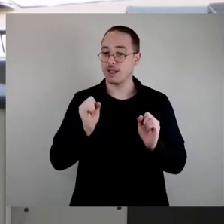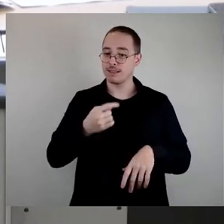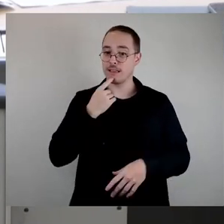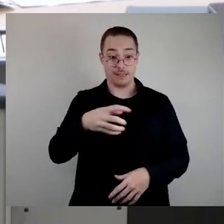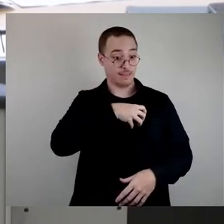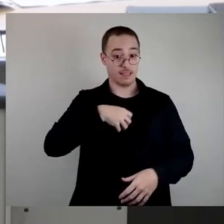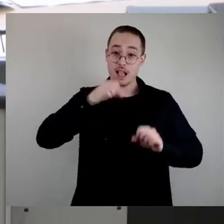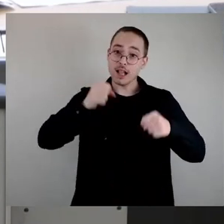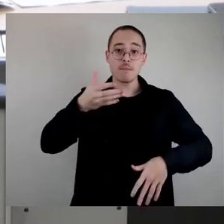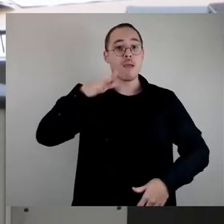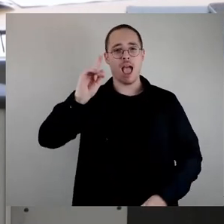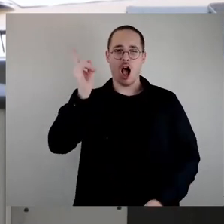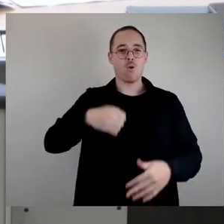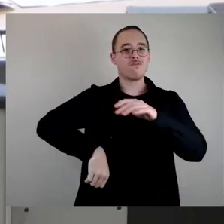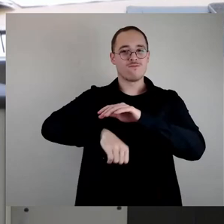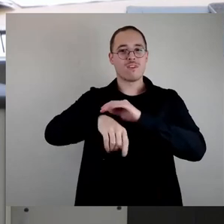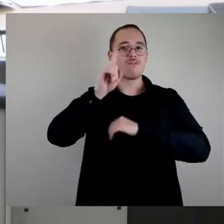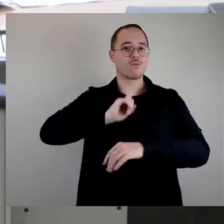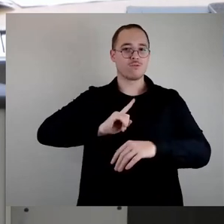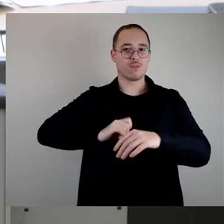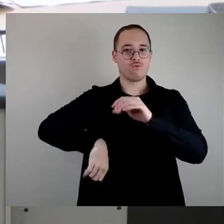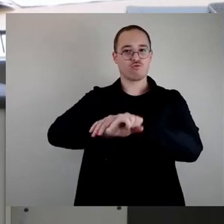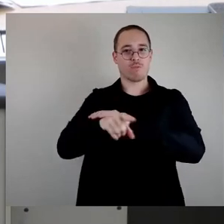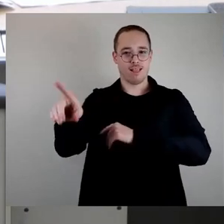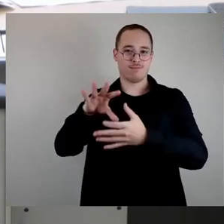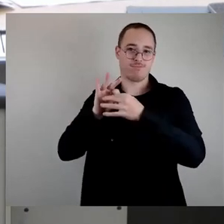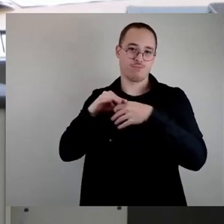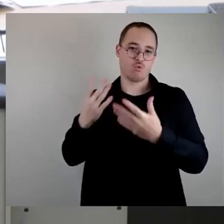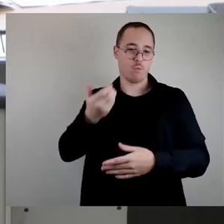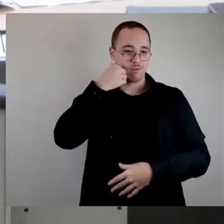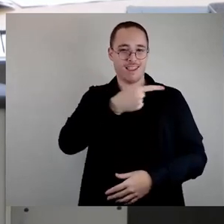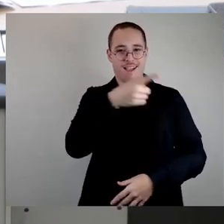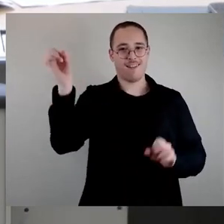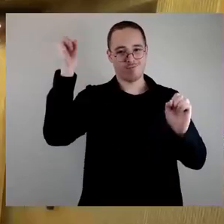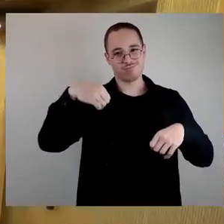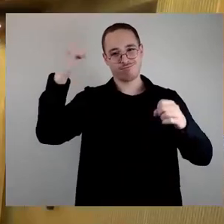im Frauenfußball. Bitte stimmt jetzt diesem Antrag zu. Danke.